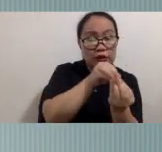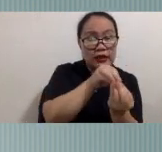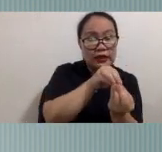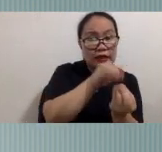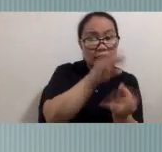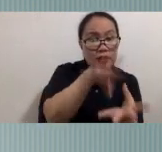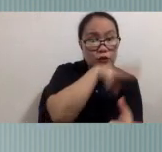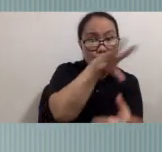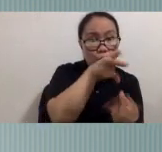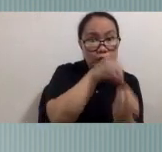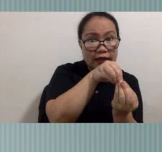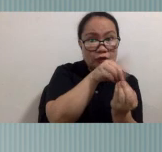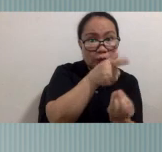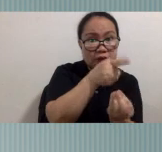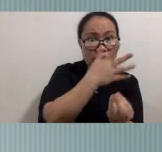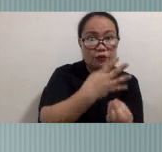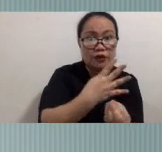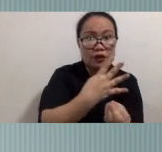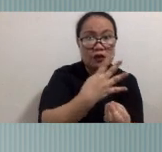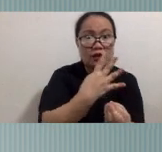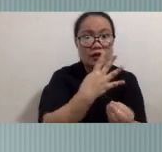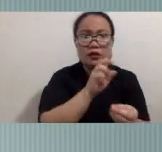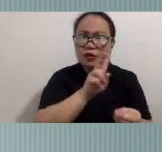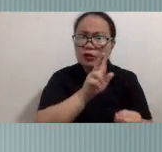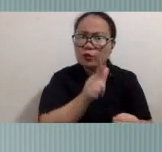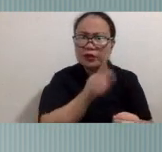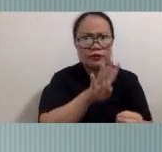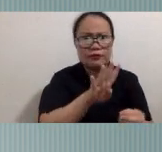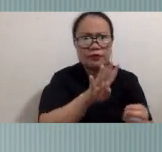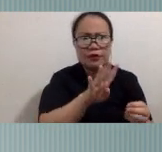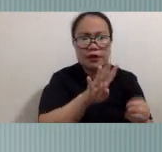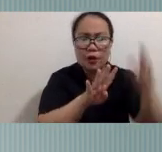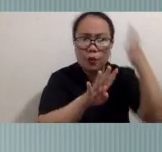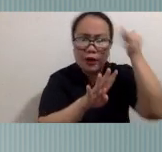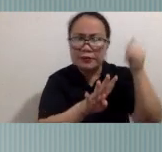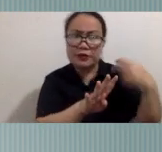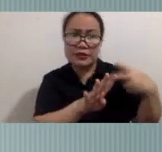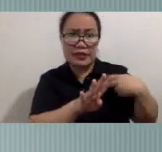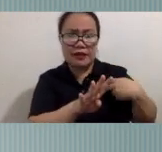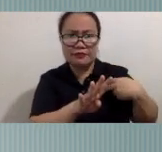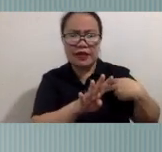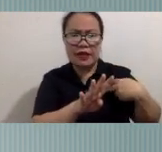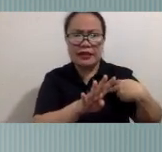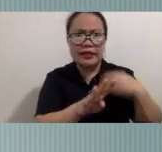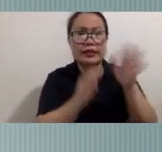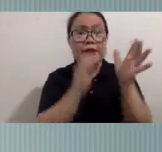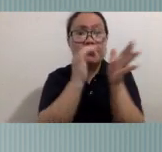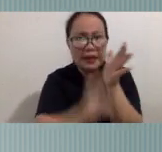Ang pumasa raw sa science ay 24. Okay? Yung kabuuan na pumasa sa